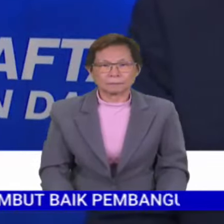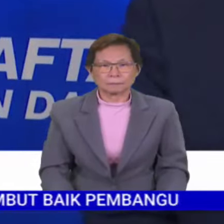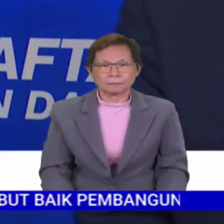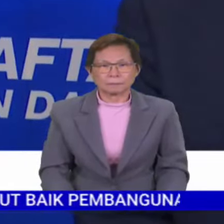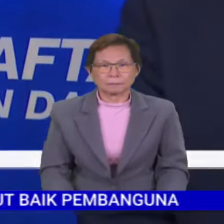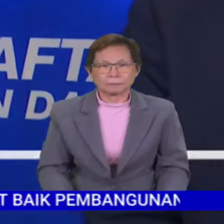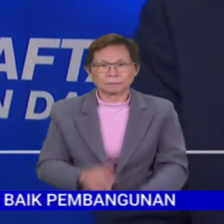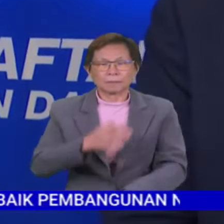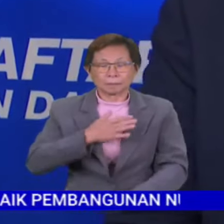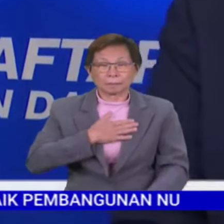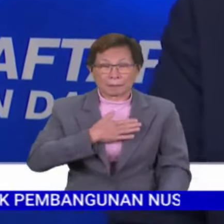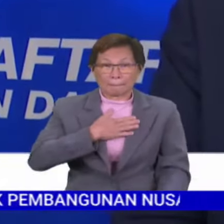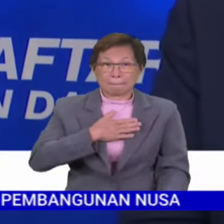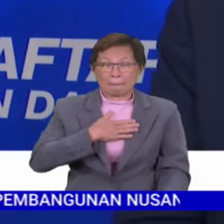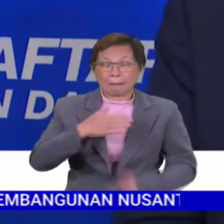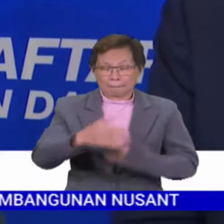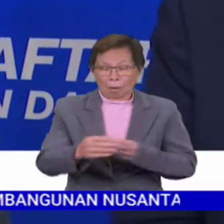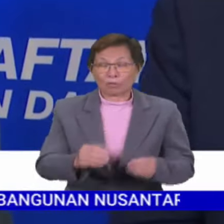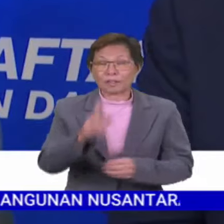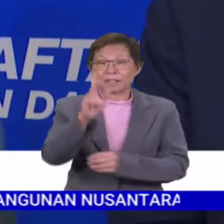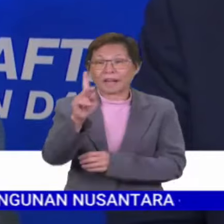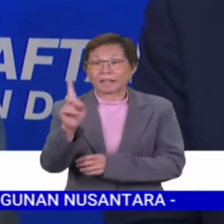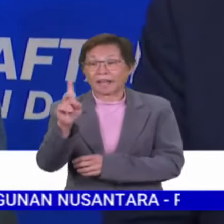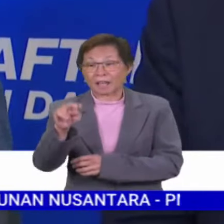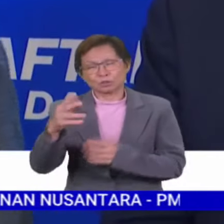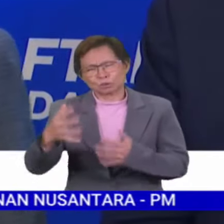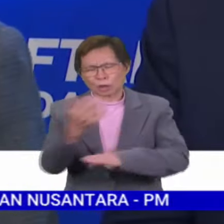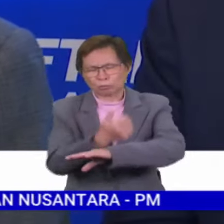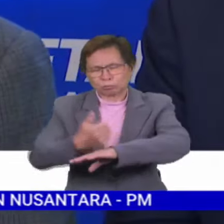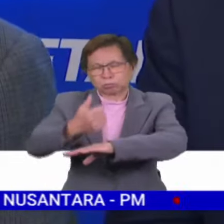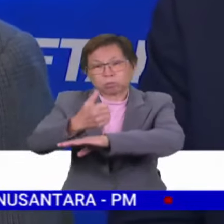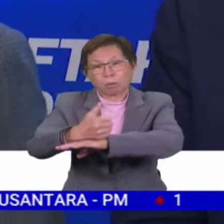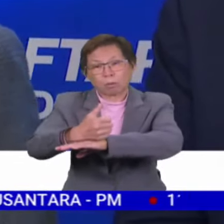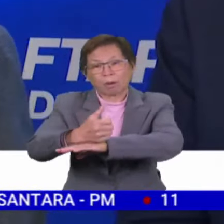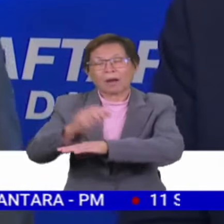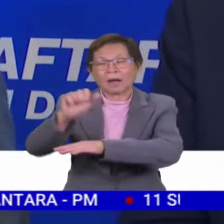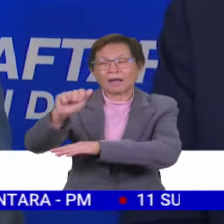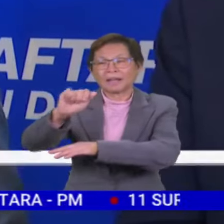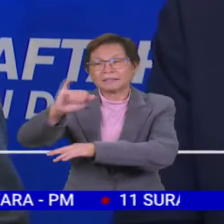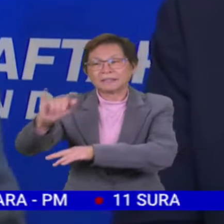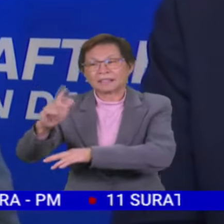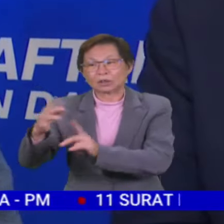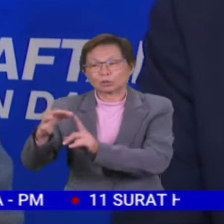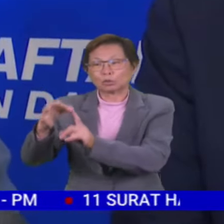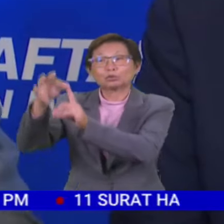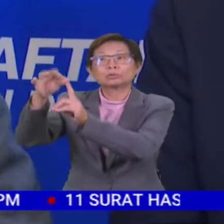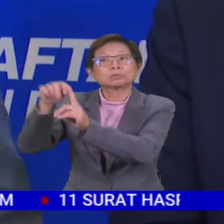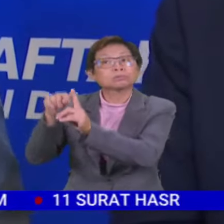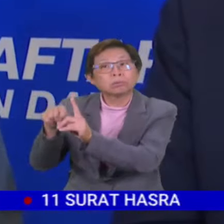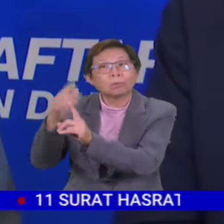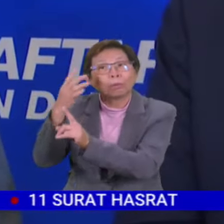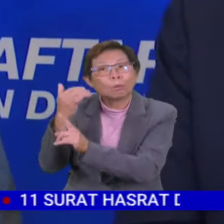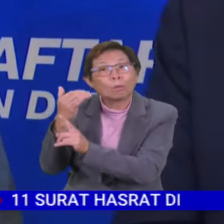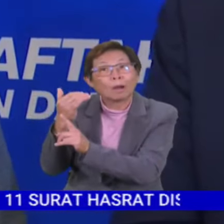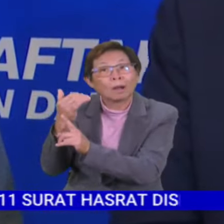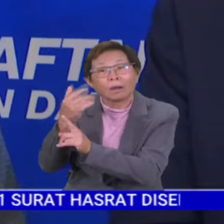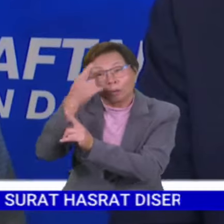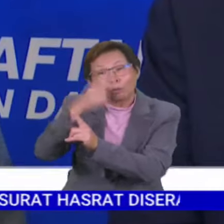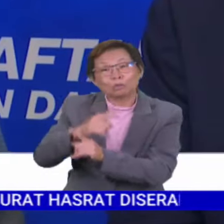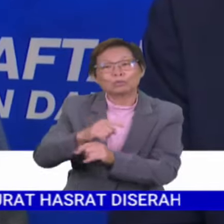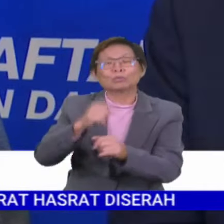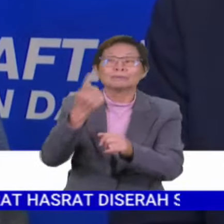di Kementerian Dalam Negeri sekarang memang sudah pun tertubuh sebuah jawatan kuasa khusus untuk